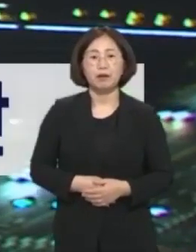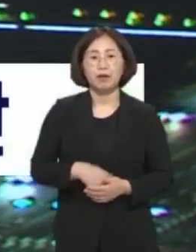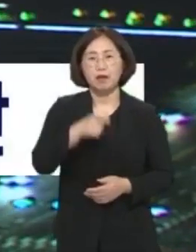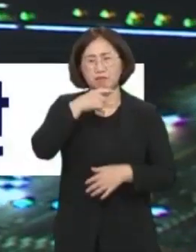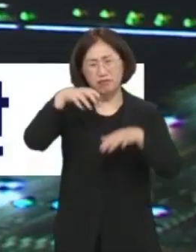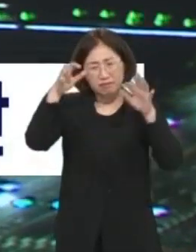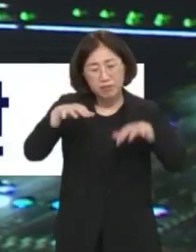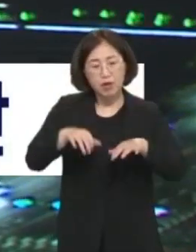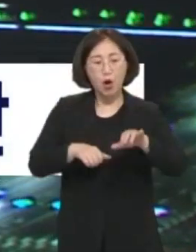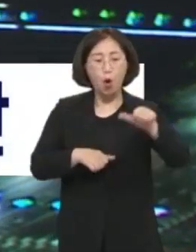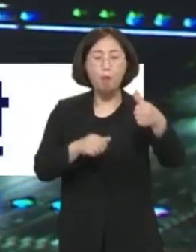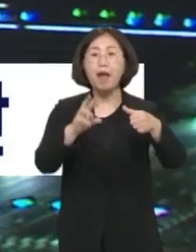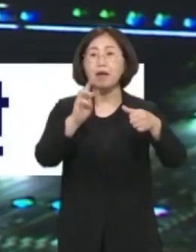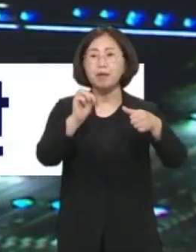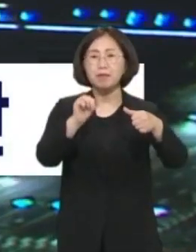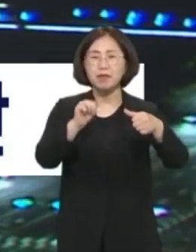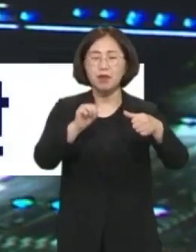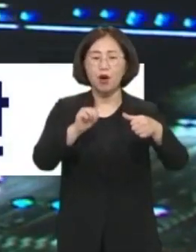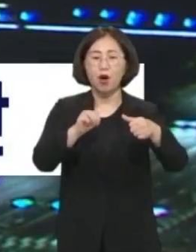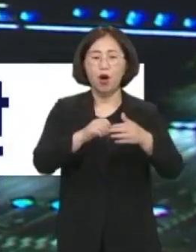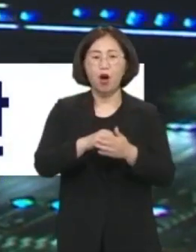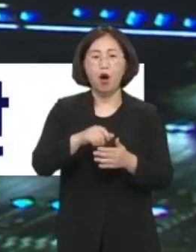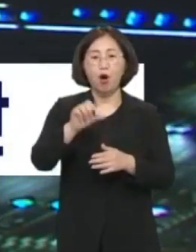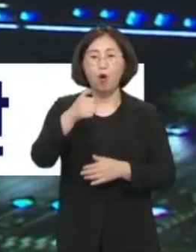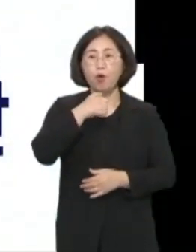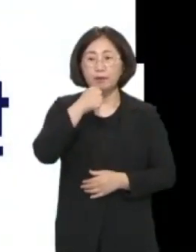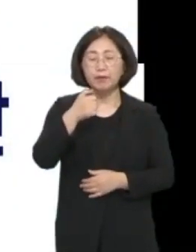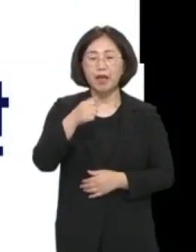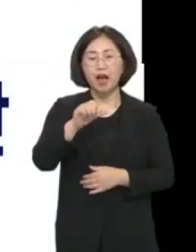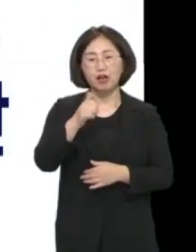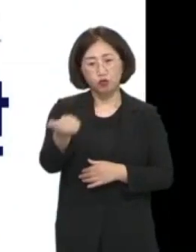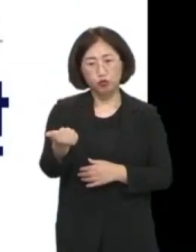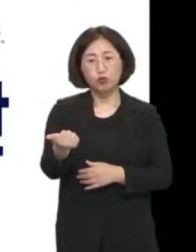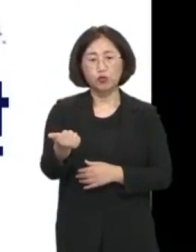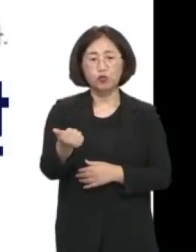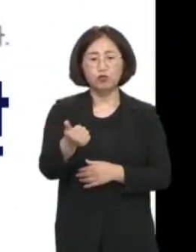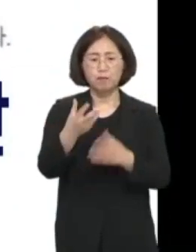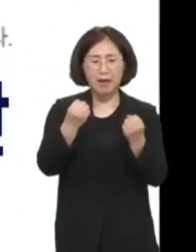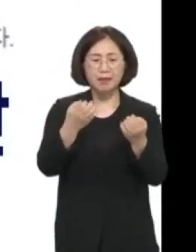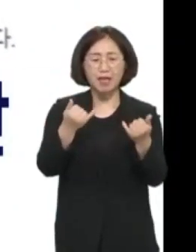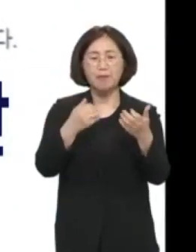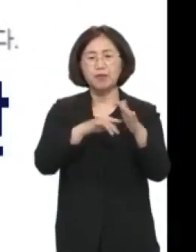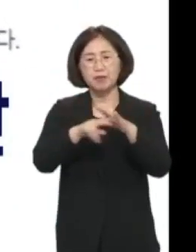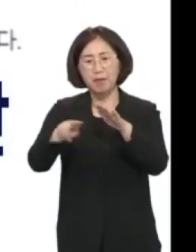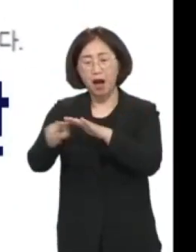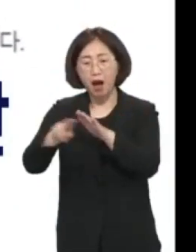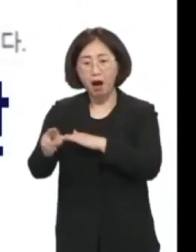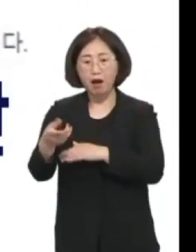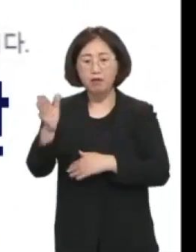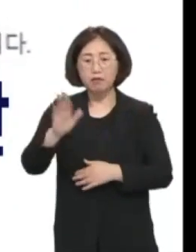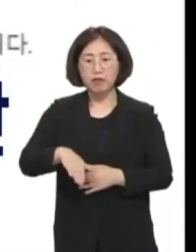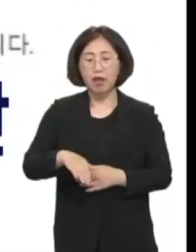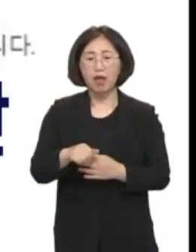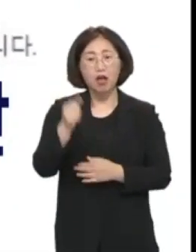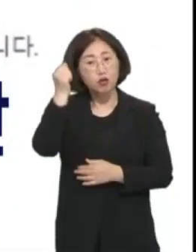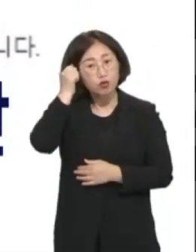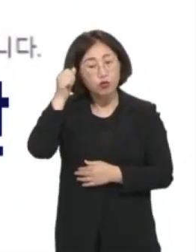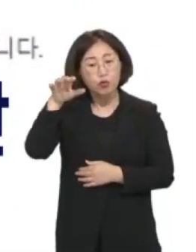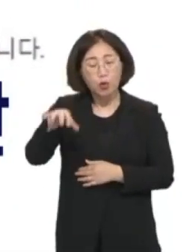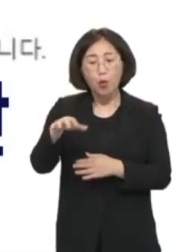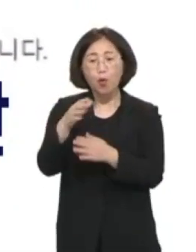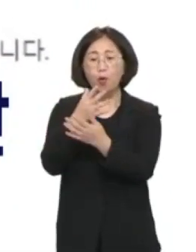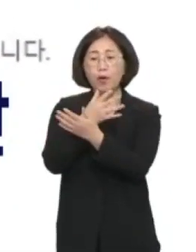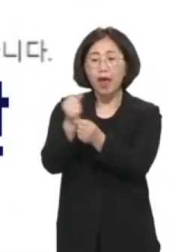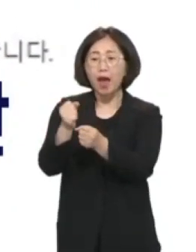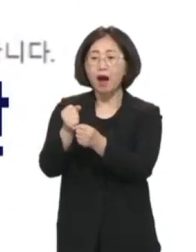500mm가 넘는 극한 호우 속에 50대 주민이 숨지고 수백명이 대피하는 상황에서 오는 길은 막힌 곳이 없다며